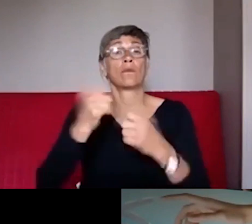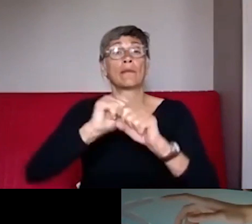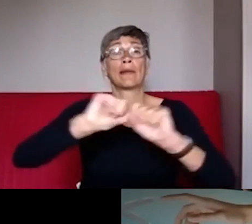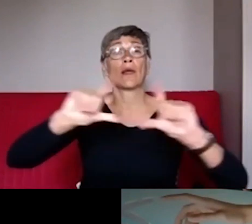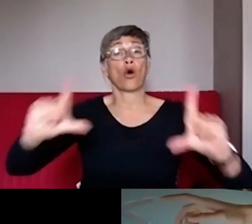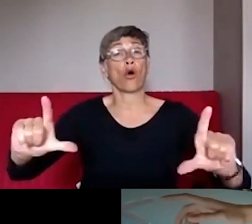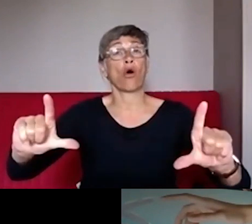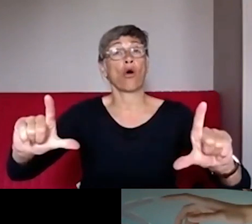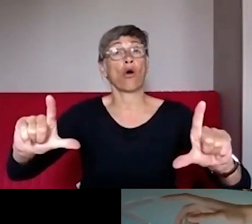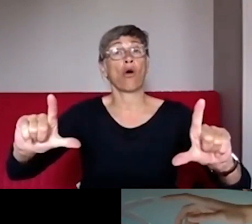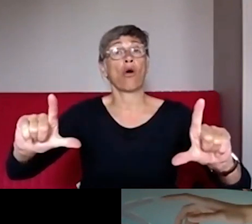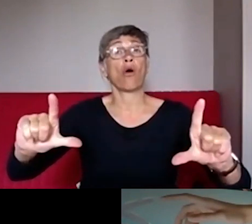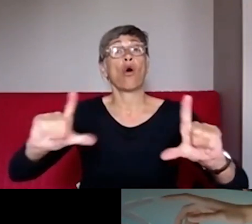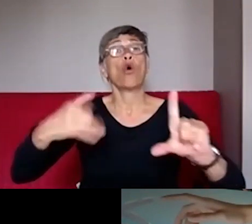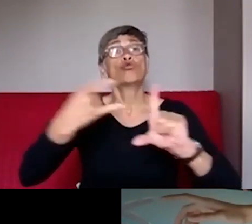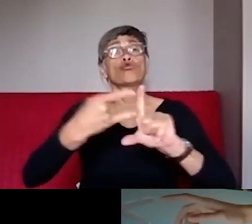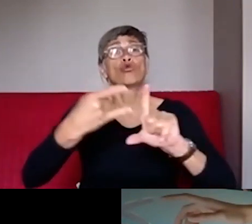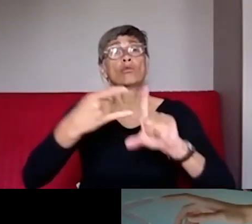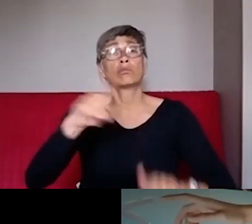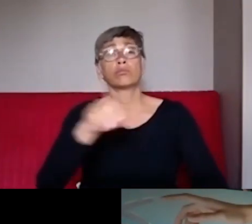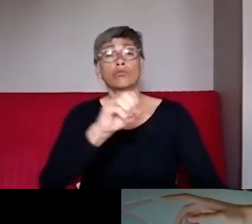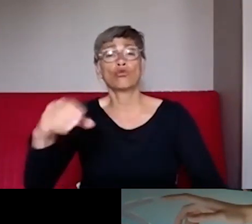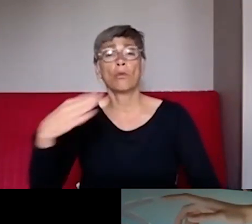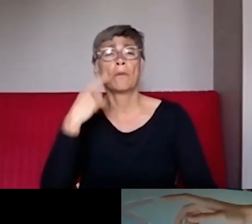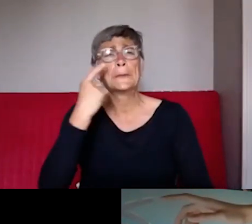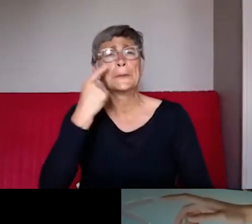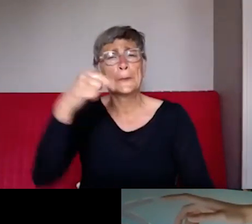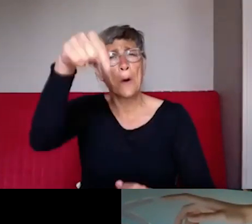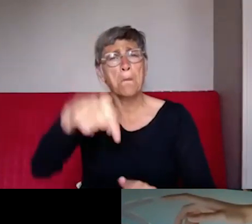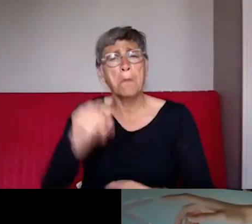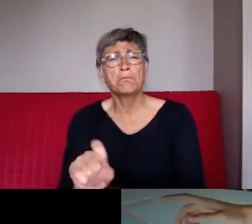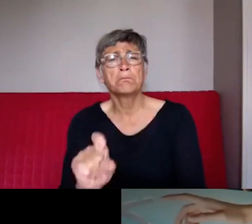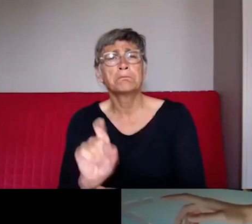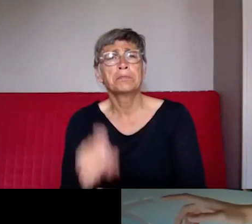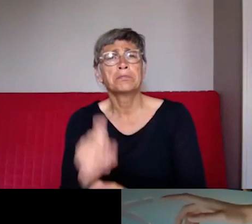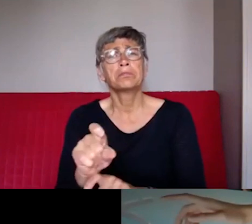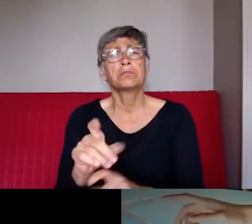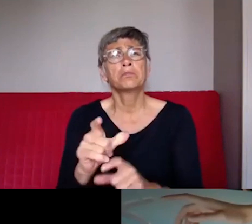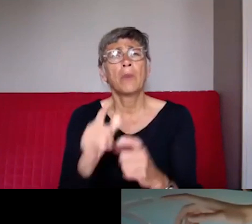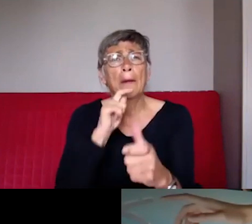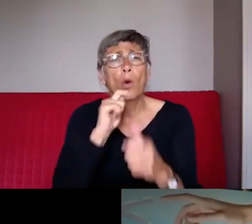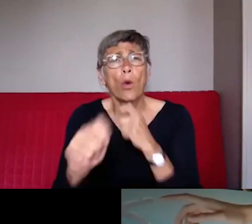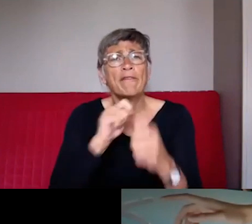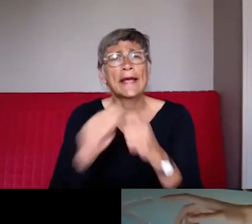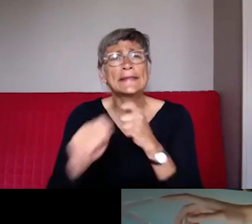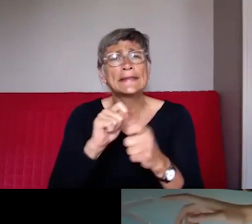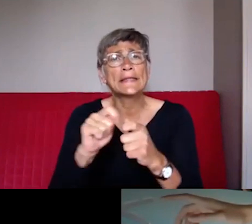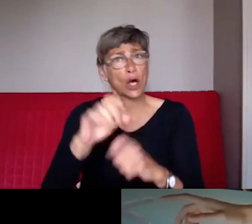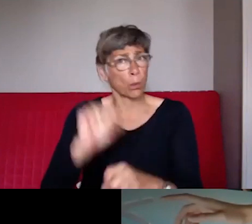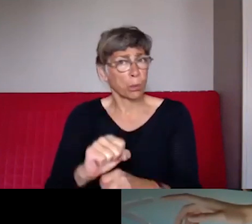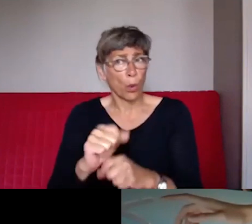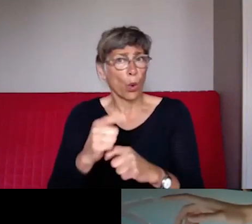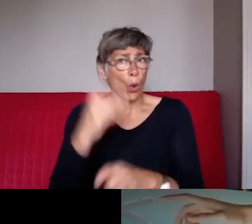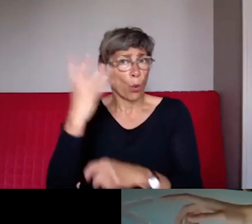une petite bulle qui s'appelle « Converser ». Vous pouvez poser vos questions tout le long de ce